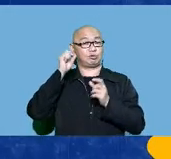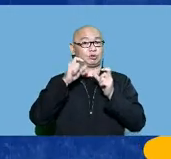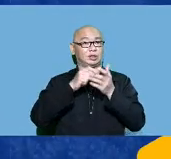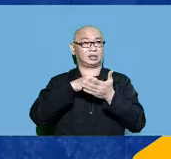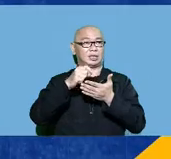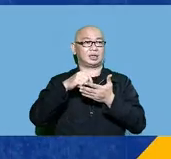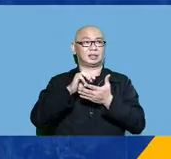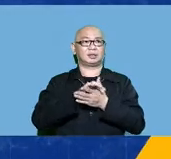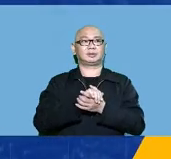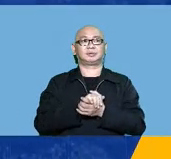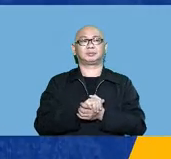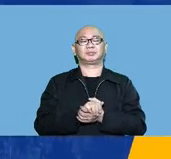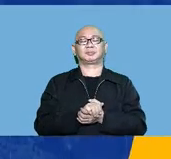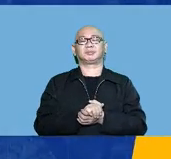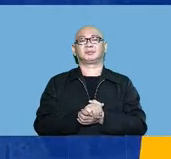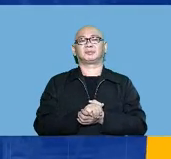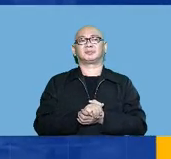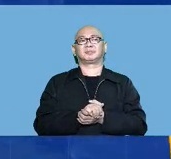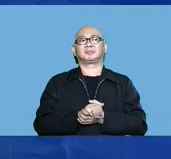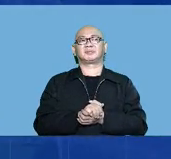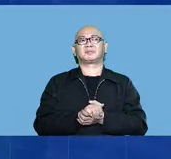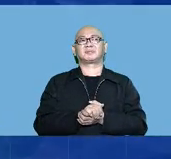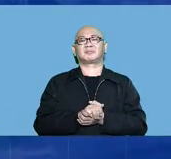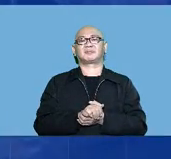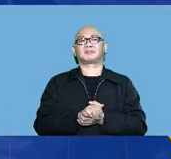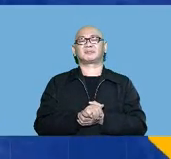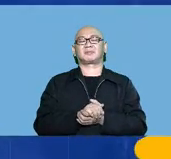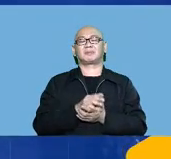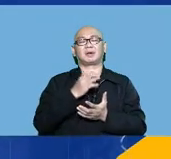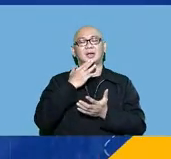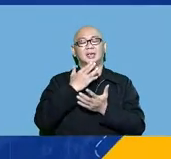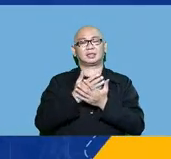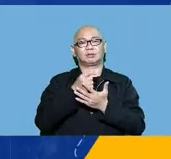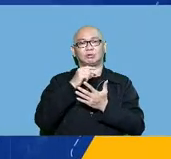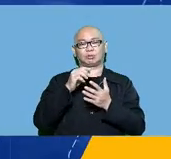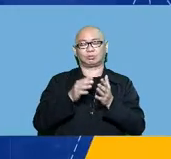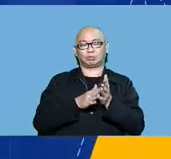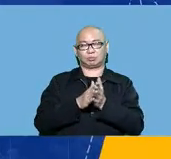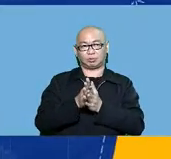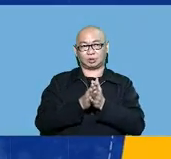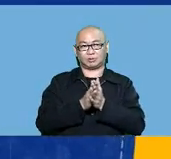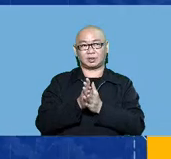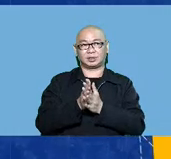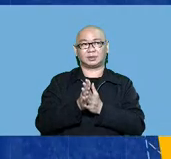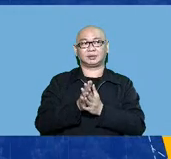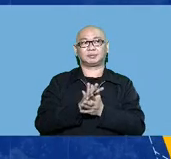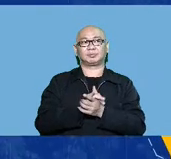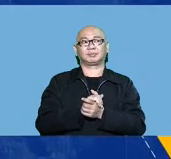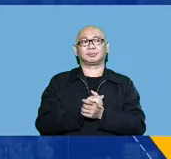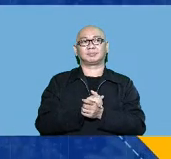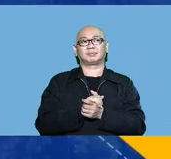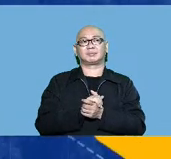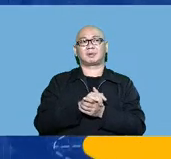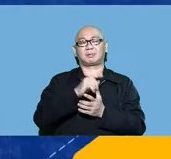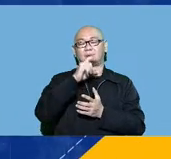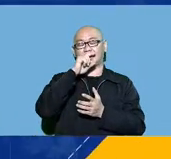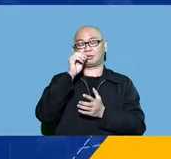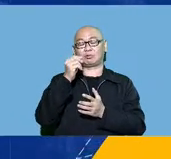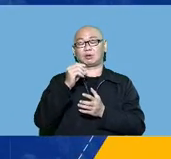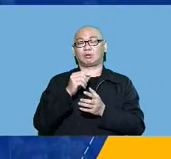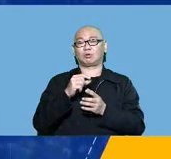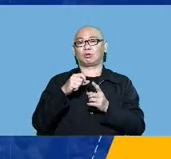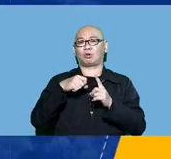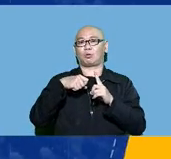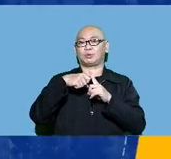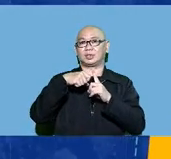Prof. Dr. Suci Hatiningsih, Dian Fisika, PMSI. Terima kasih atas support dan bantuan yang tidak terhingga. Bapak Ketua Komisi Guru Besar